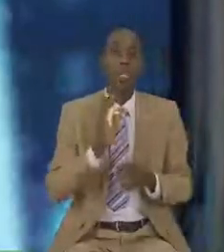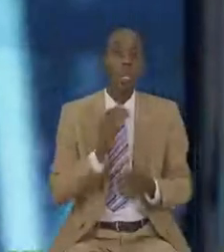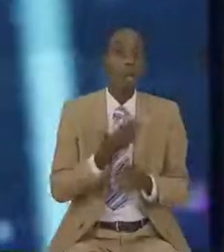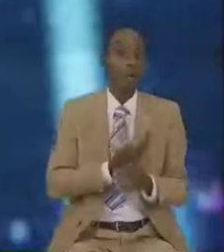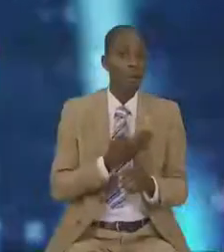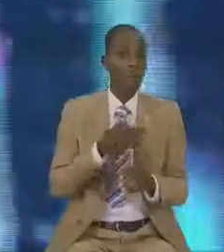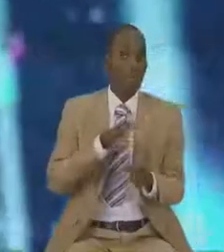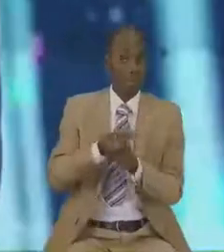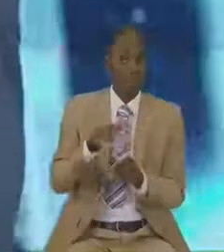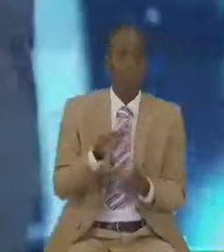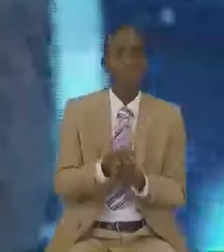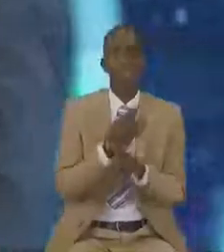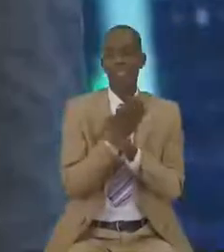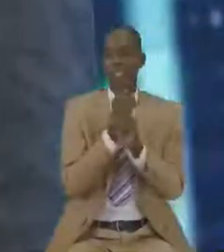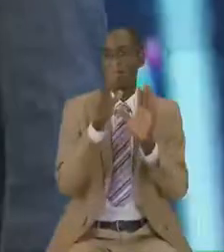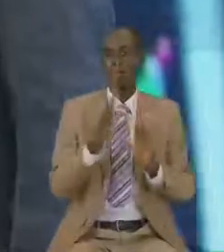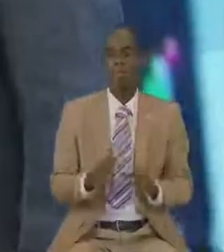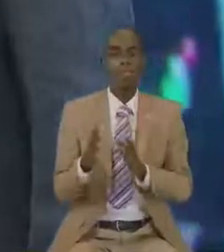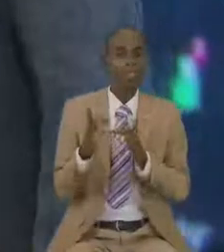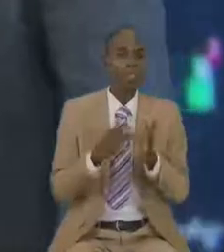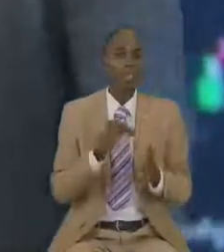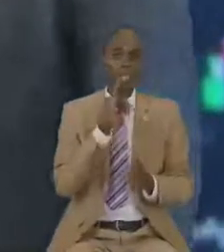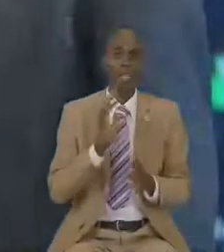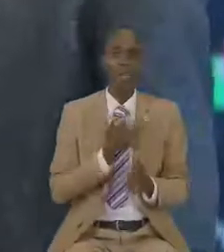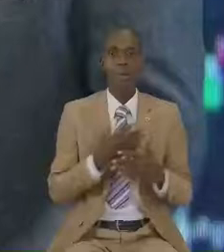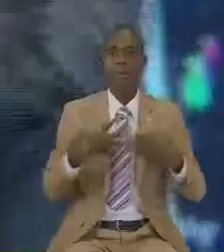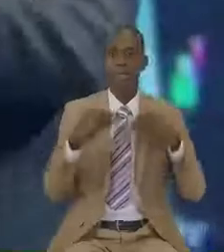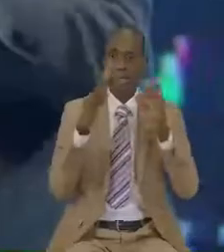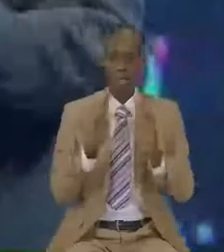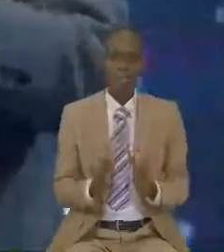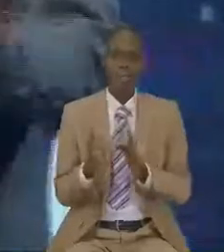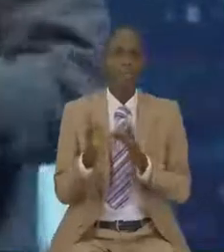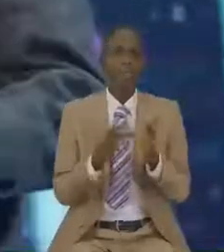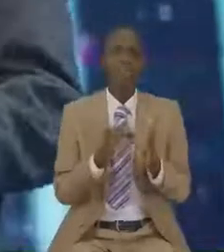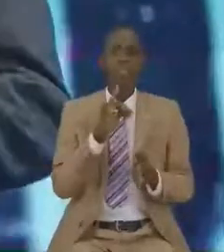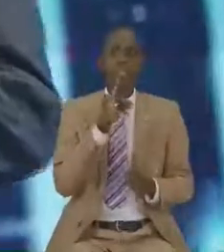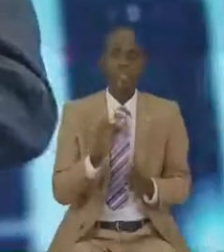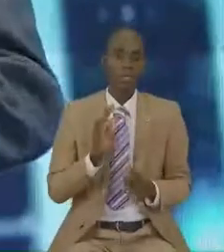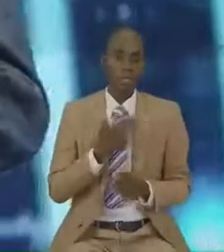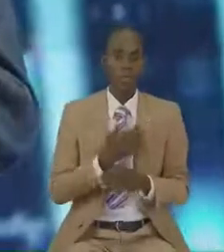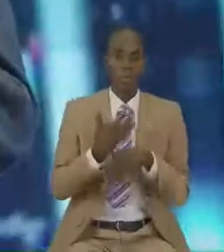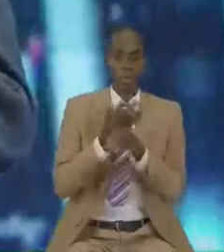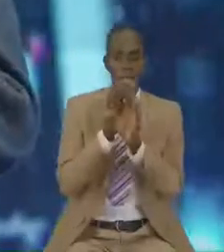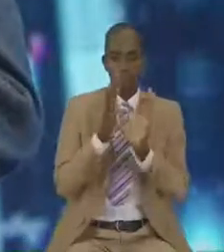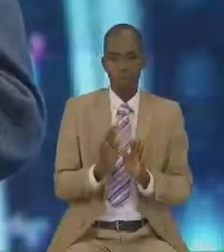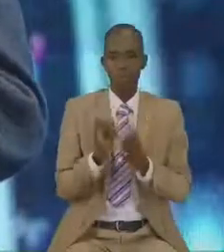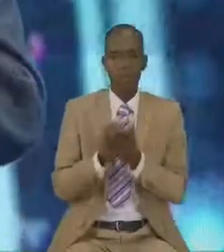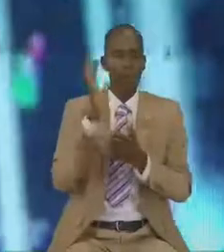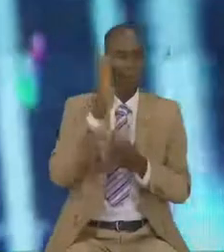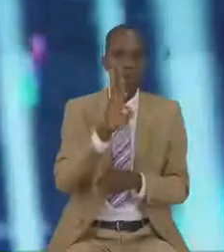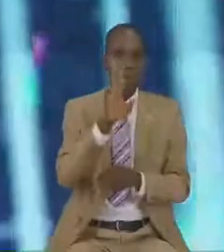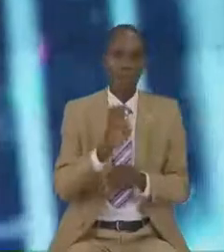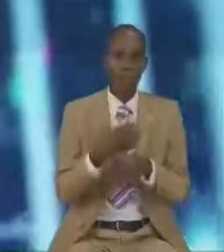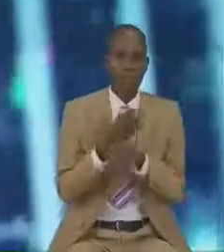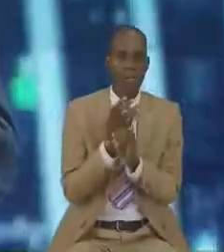le rédempteur tout suffisant. Et Jésus est le guérisseur. Jésus est le créateur qui peut